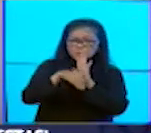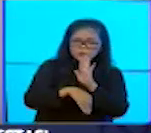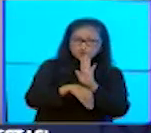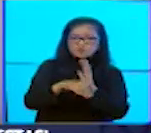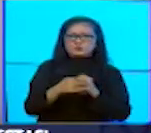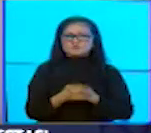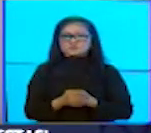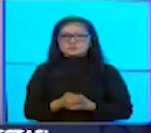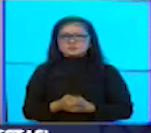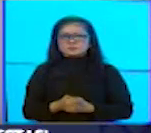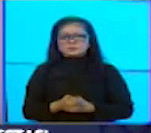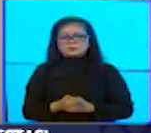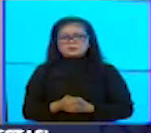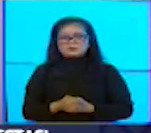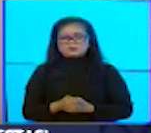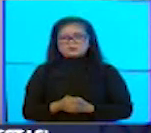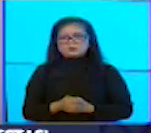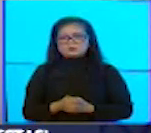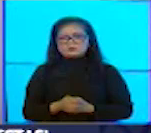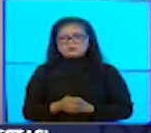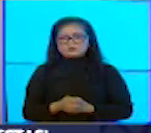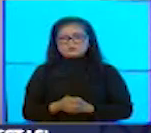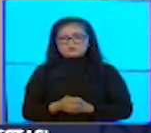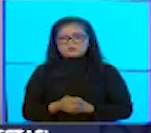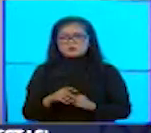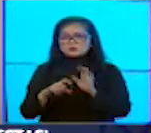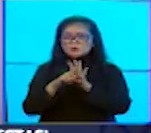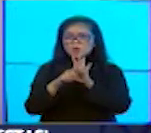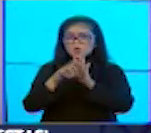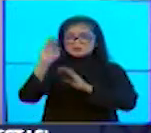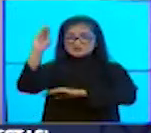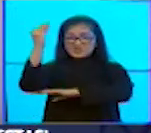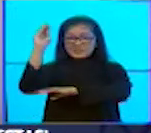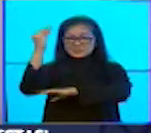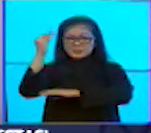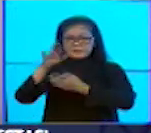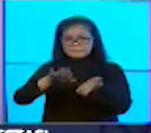seperti DKI dari tadi yang kita lihat, yang meninggal karena